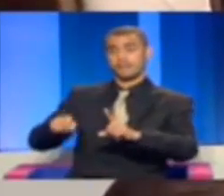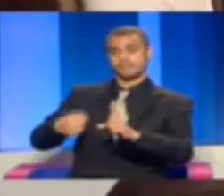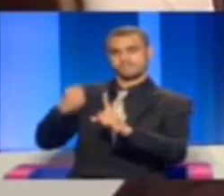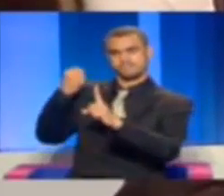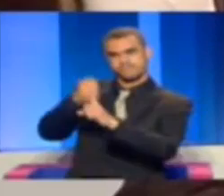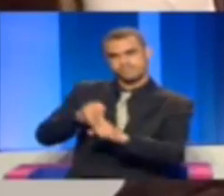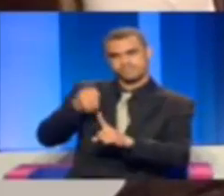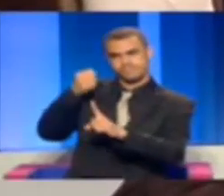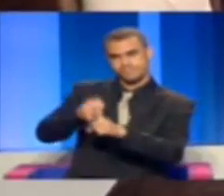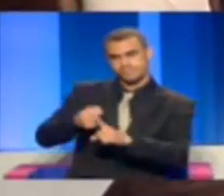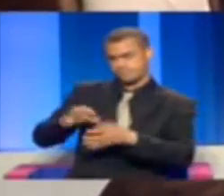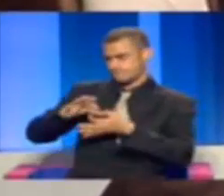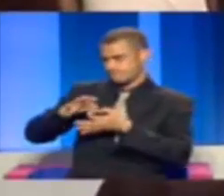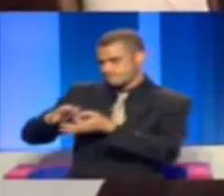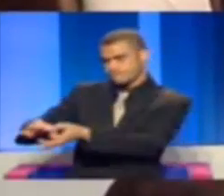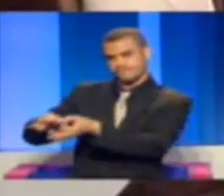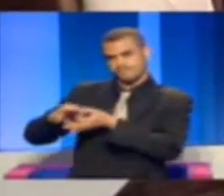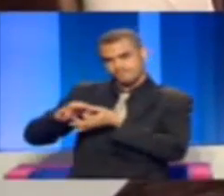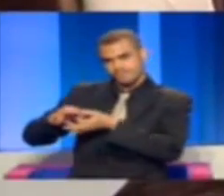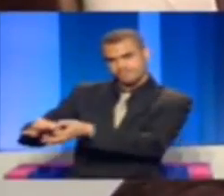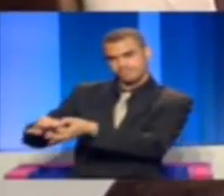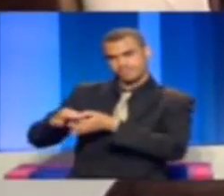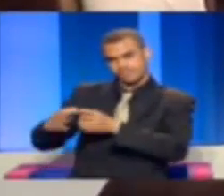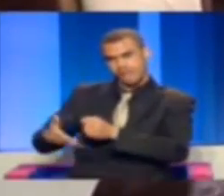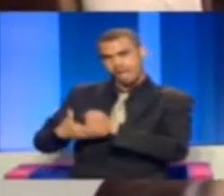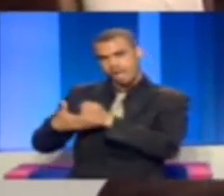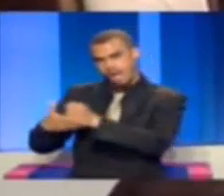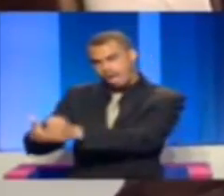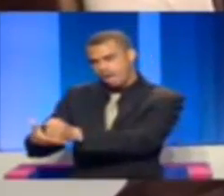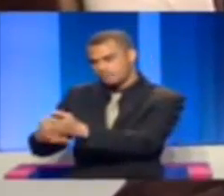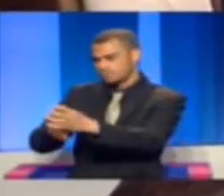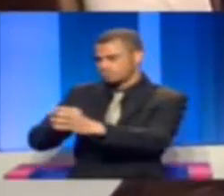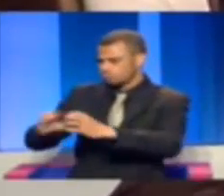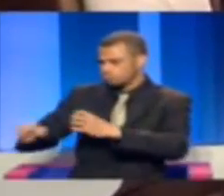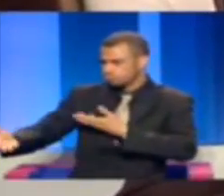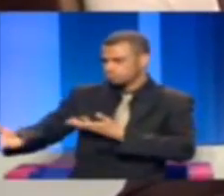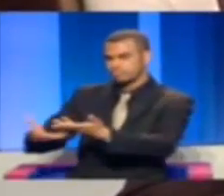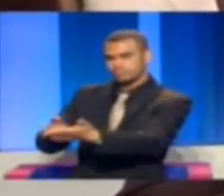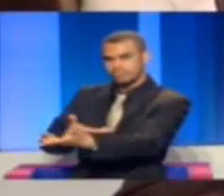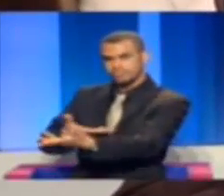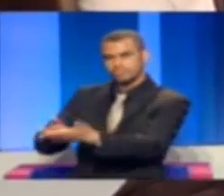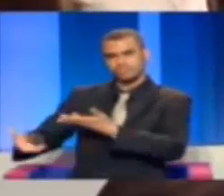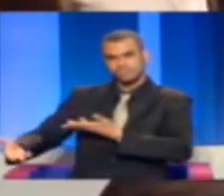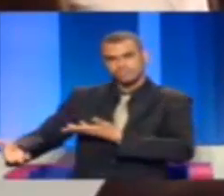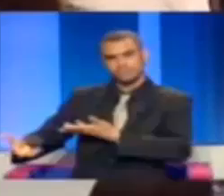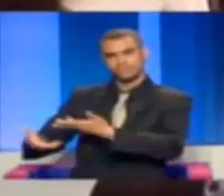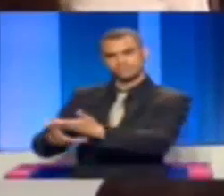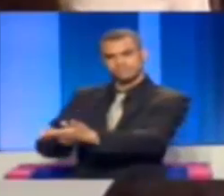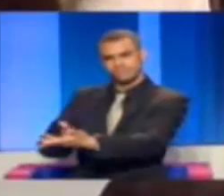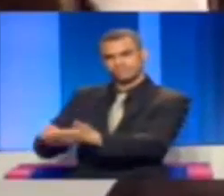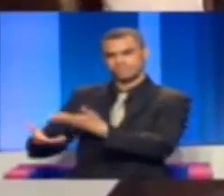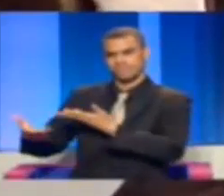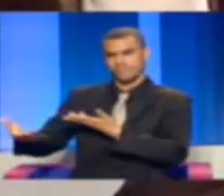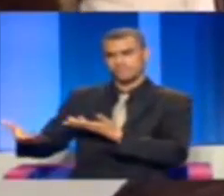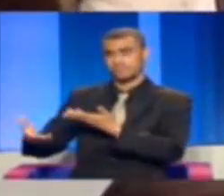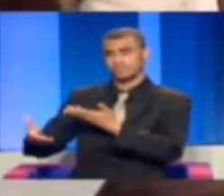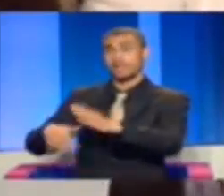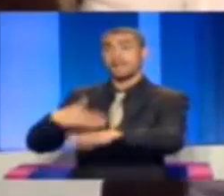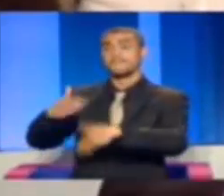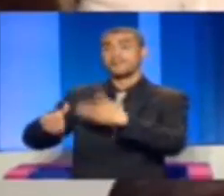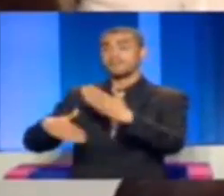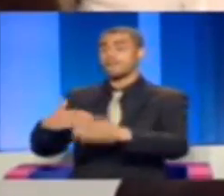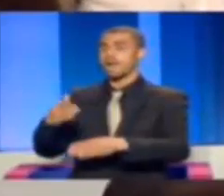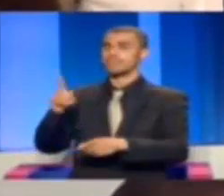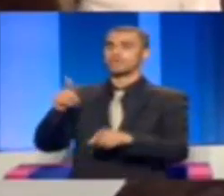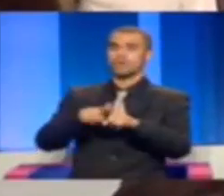فانا كافحت مع الاب ديالي وكنت انا اليد اليمنى ديالو، لان انا الولد الاول ديالو. بطبيعه الحال انا اللي فتحت عيني ولقيت الاب من